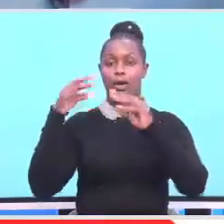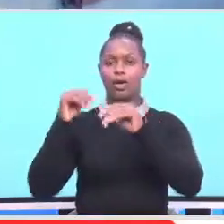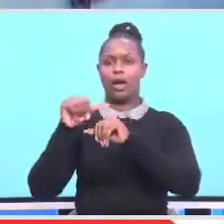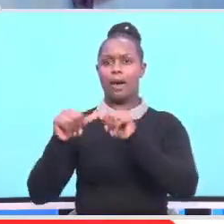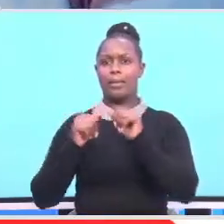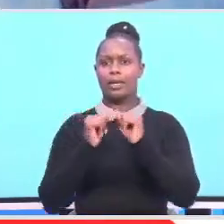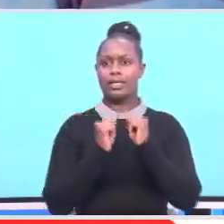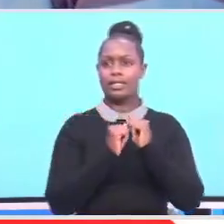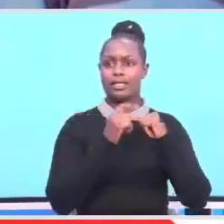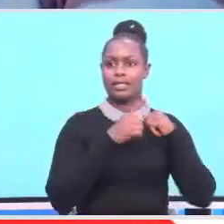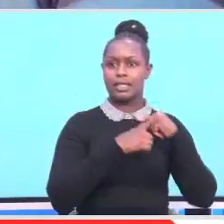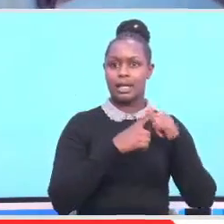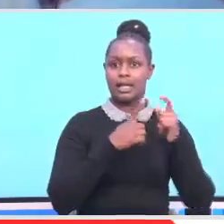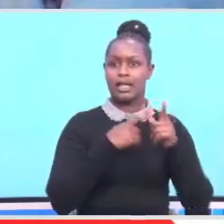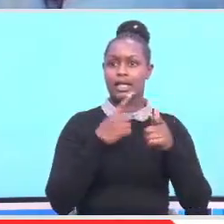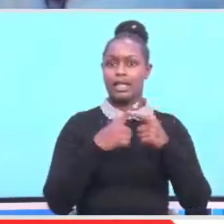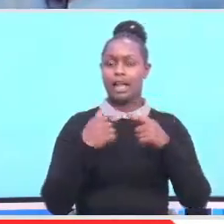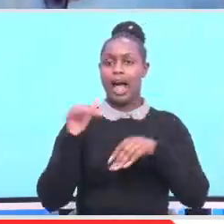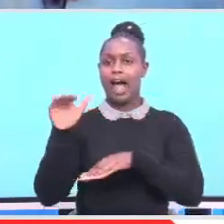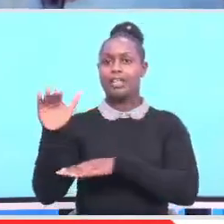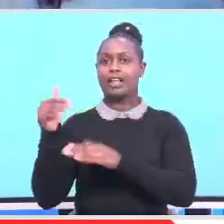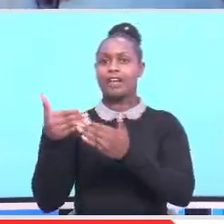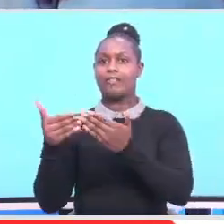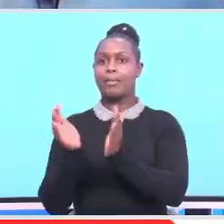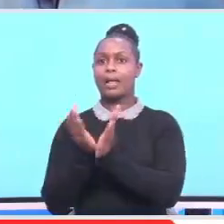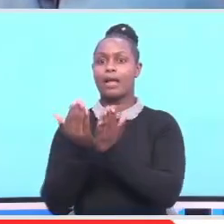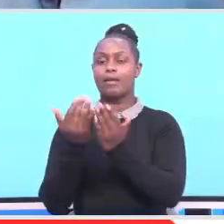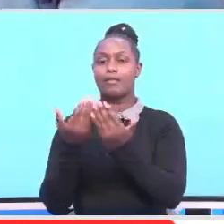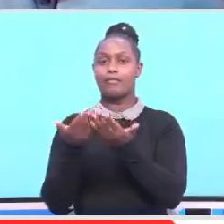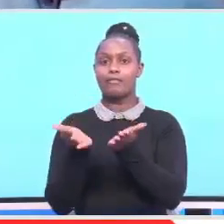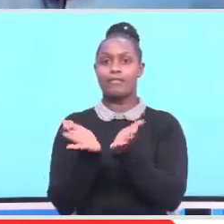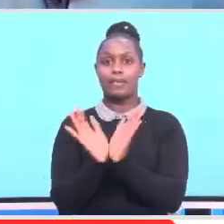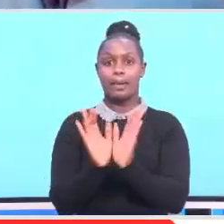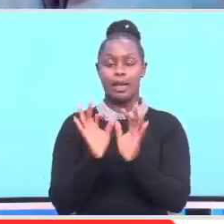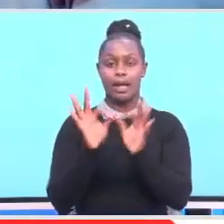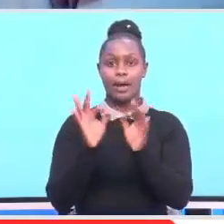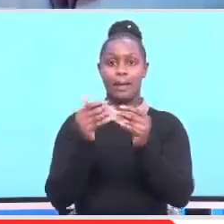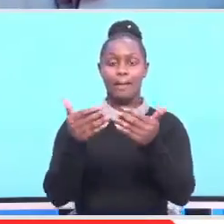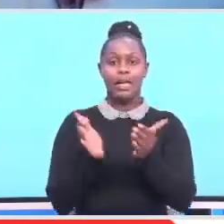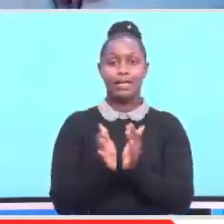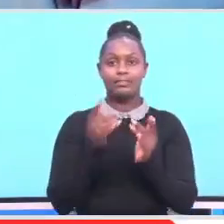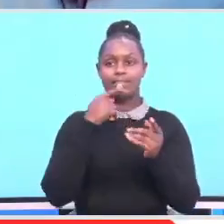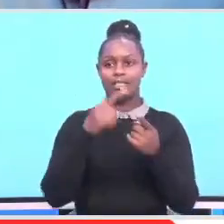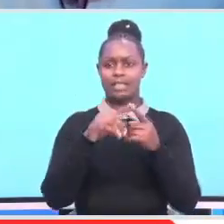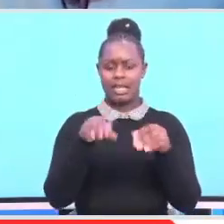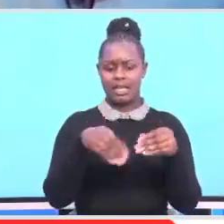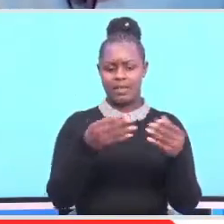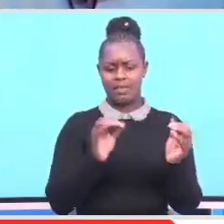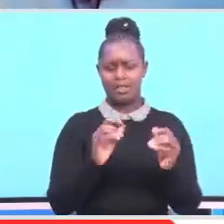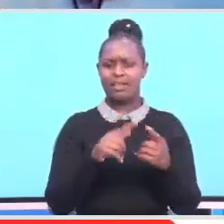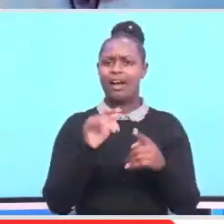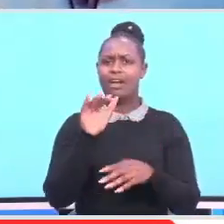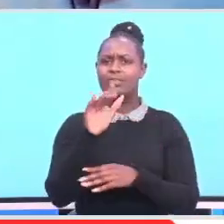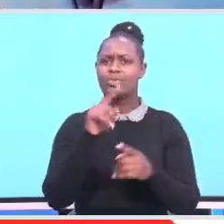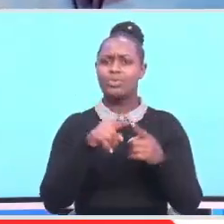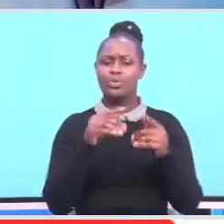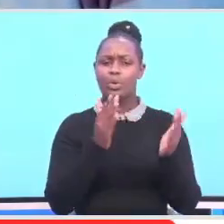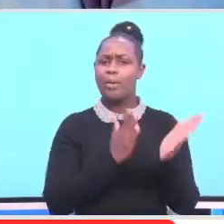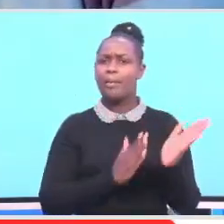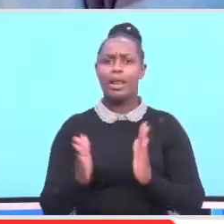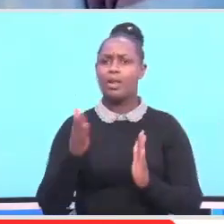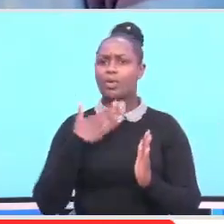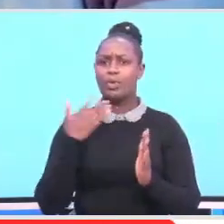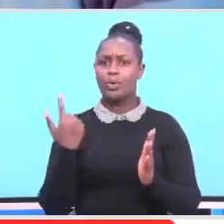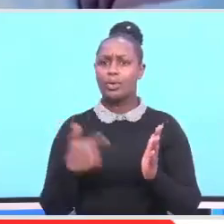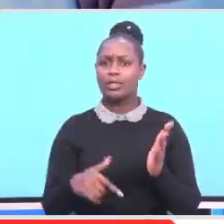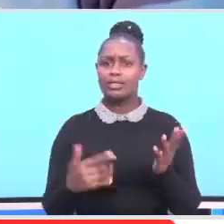apate ITA family planning. Hata apewe watambe mtoto mdogo umekuja kufanya nini na family planning. What do you want to plan and you are still a child? Ya